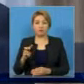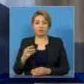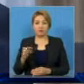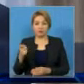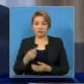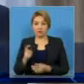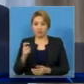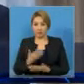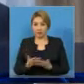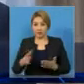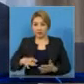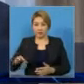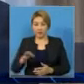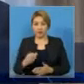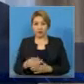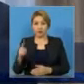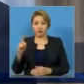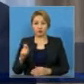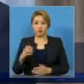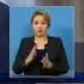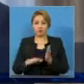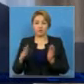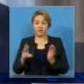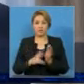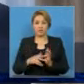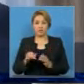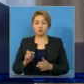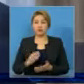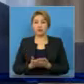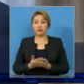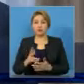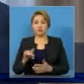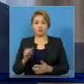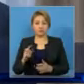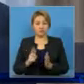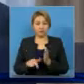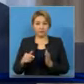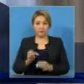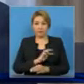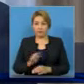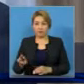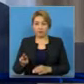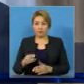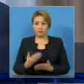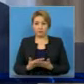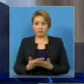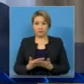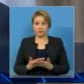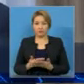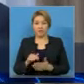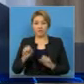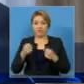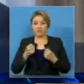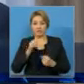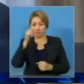және Шалқар ауылдарында 198 жобалар бойынша 377 миллион теңгеге қыс айларында